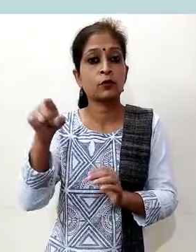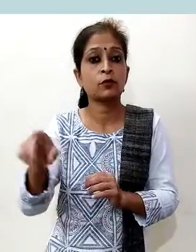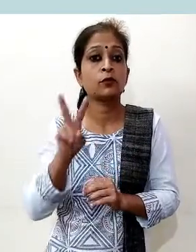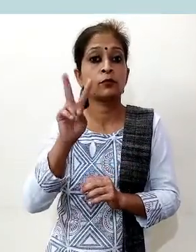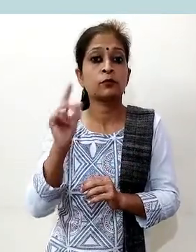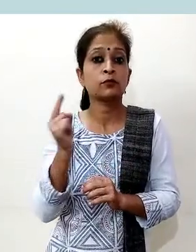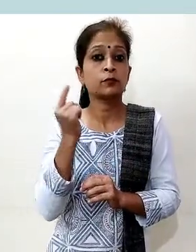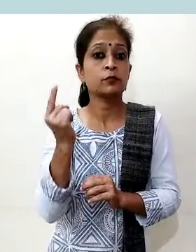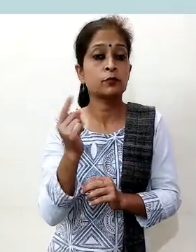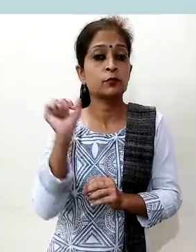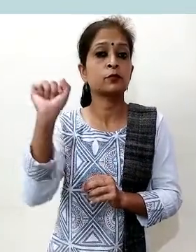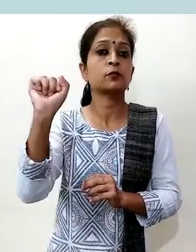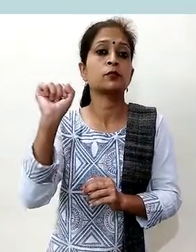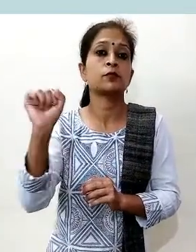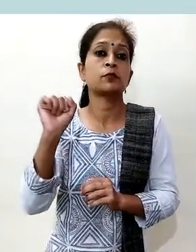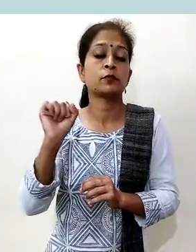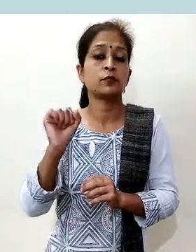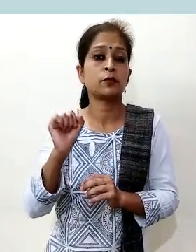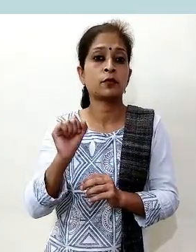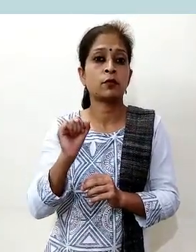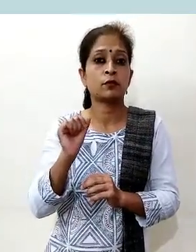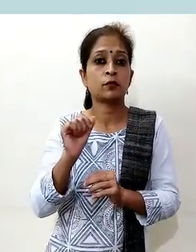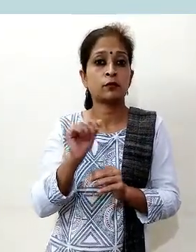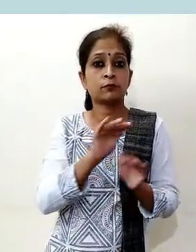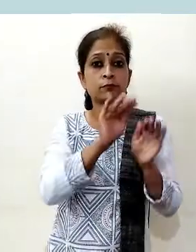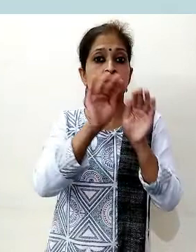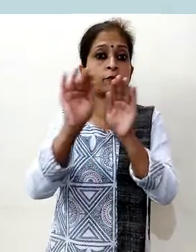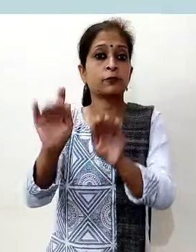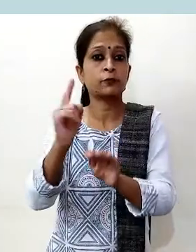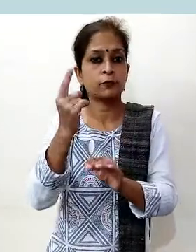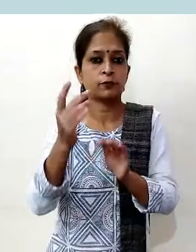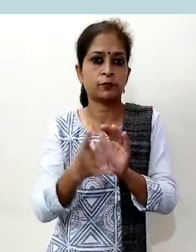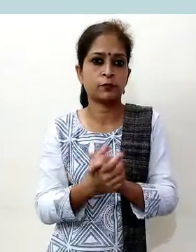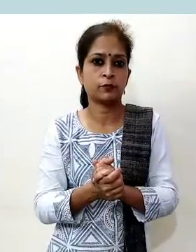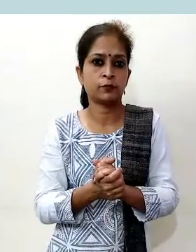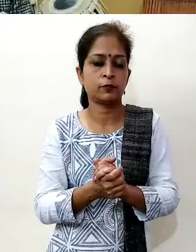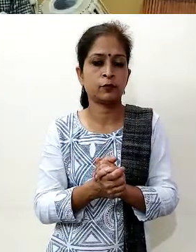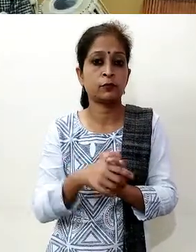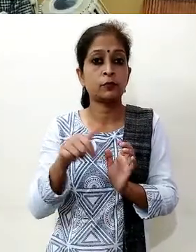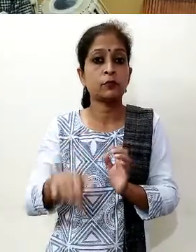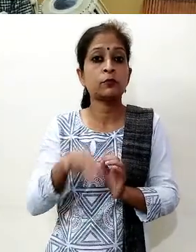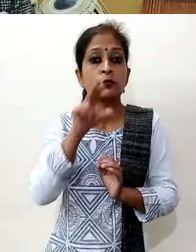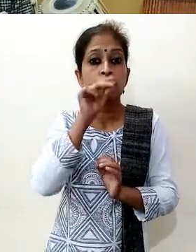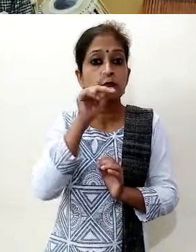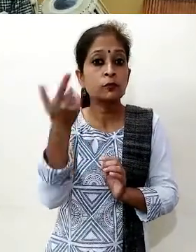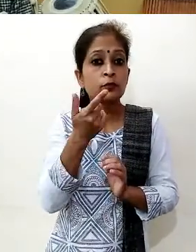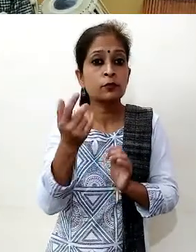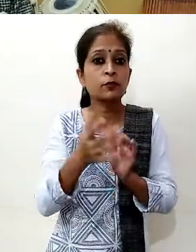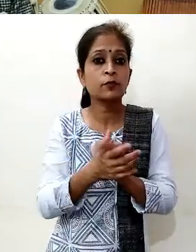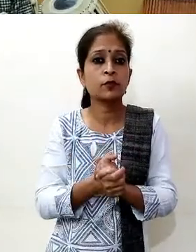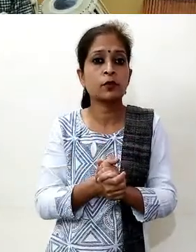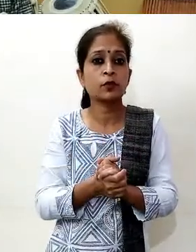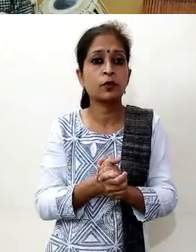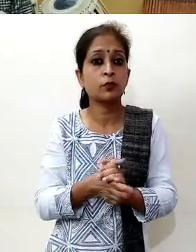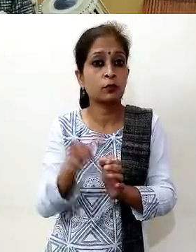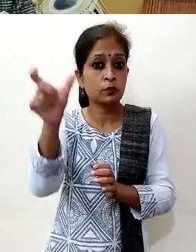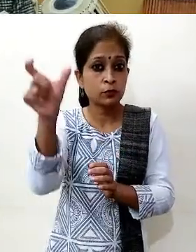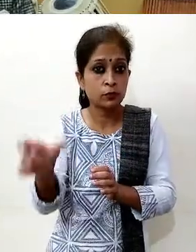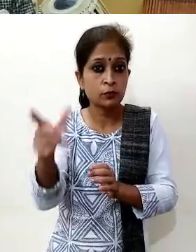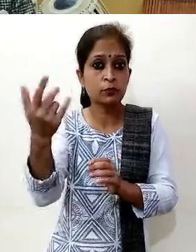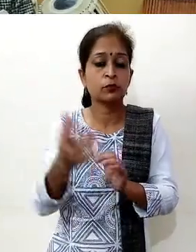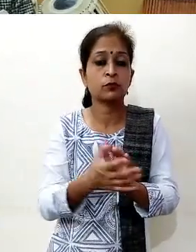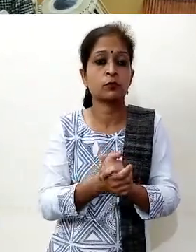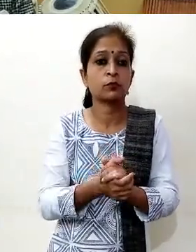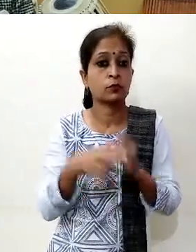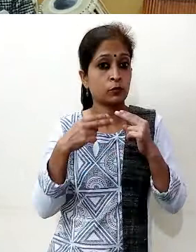का। तो कहते हैं कि धर्मः रक्षति रक्षतः, यानी कि जो धर्म की रक्षा